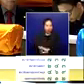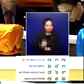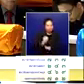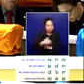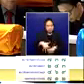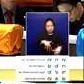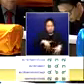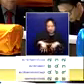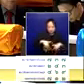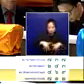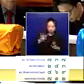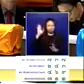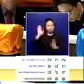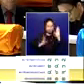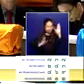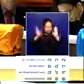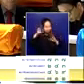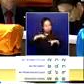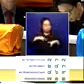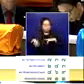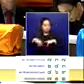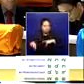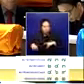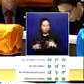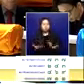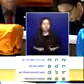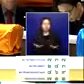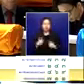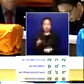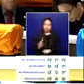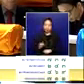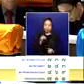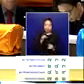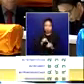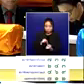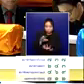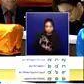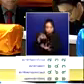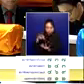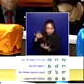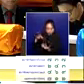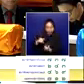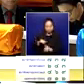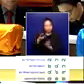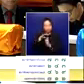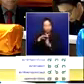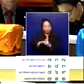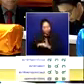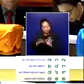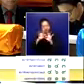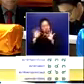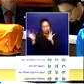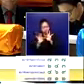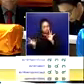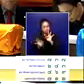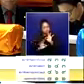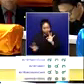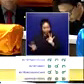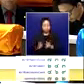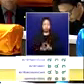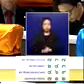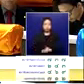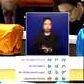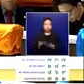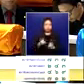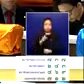ชาชนและระบอบประชาธิปไตยไม่ว่าจะเป็นเรื่องที่มากระบวนการและเนื้อหาการกล่าวว่ารัฐธ